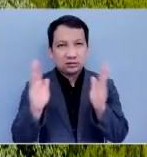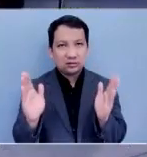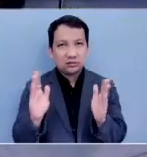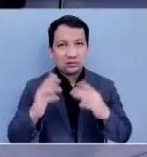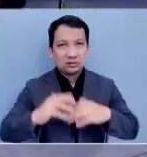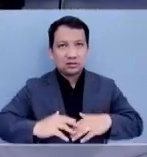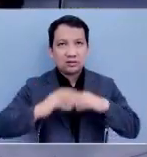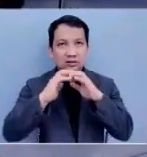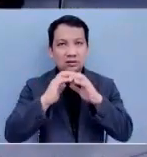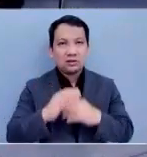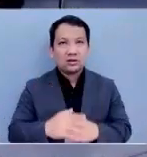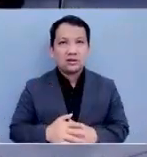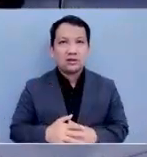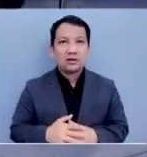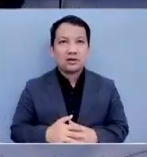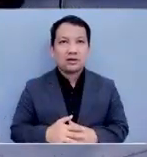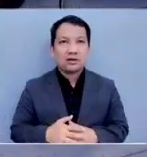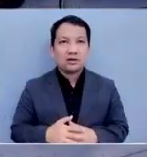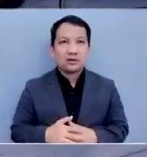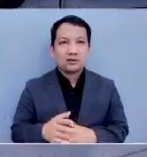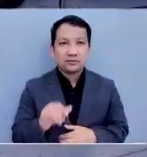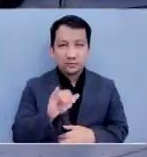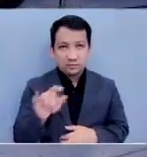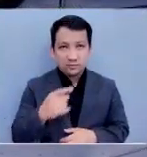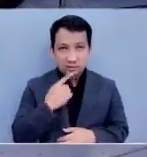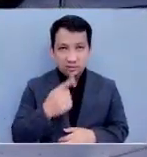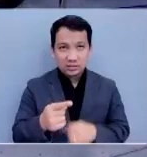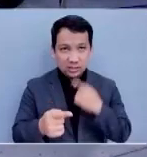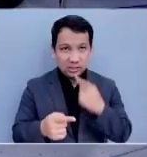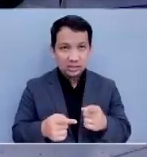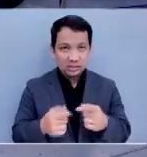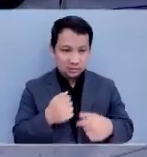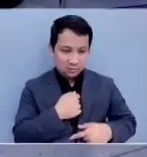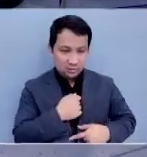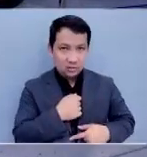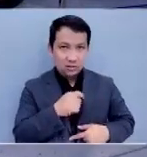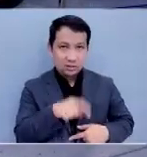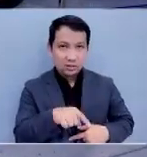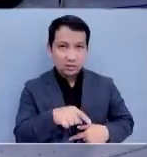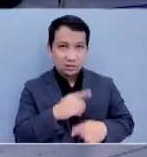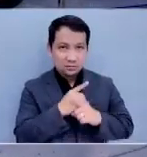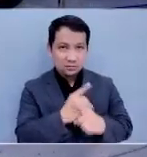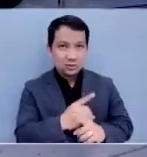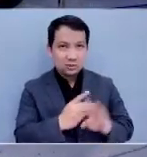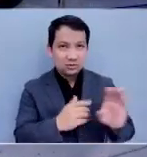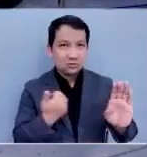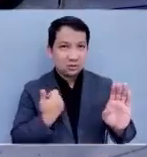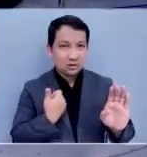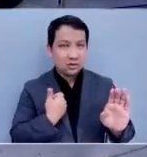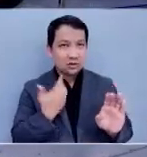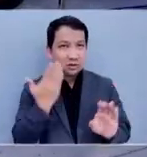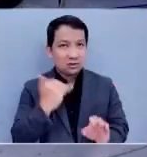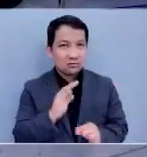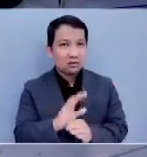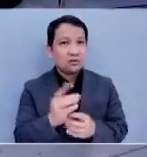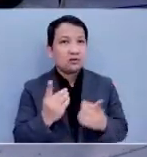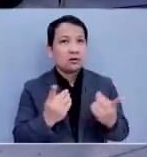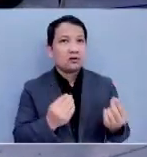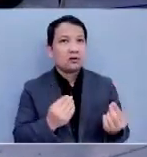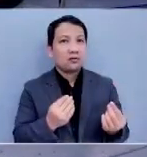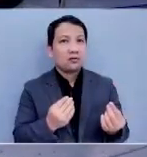ano? So, Attorney, ito yung sabi nga ng security guard. Siyempre, may depensa sa sarili niya. Sabi niya, yung ginawa niya,